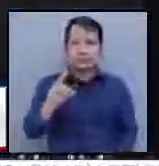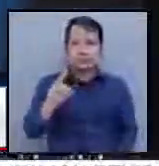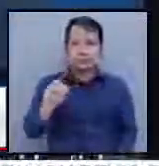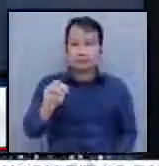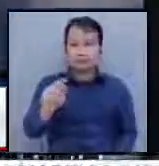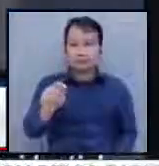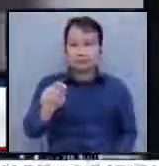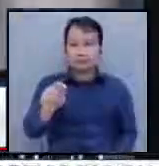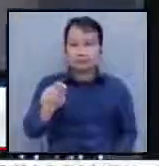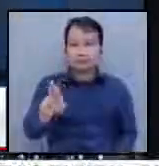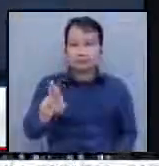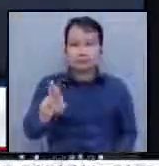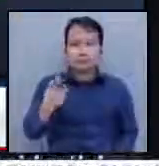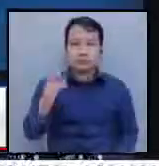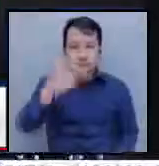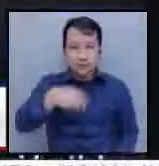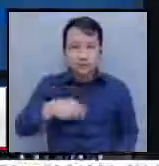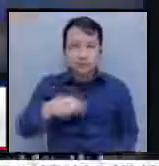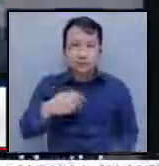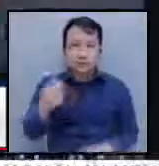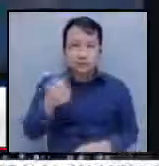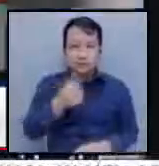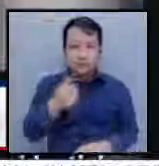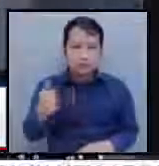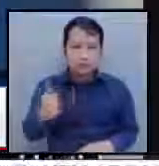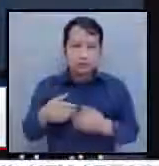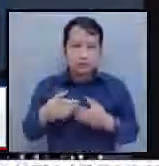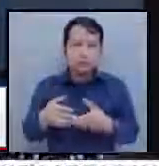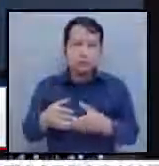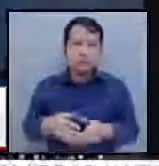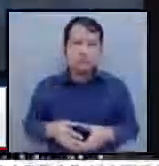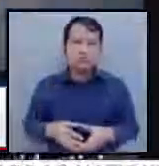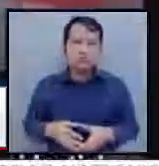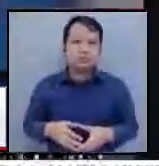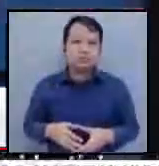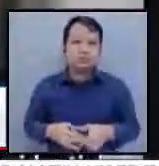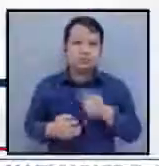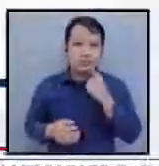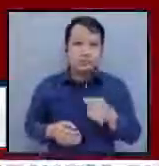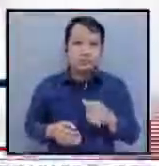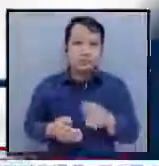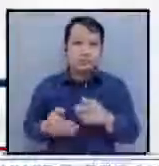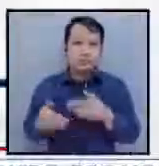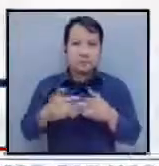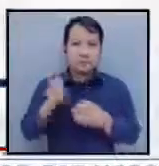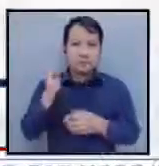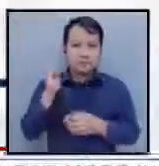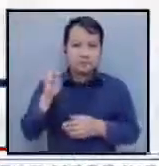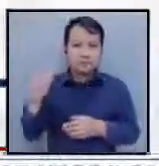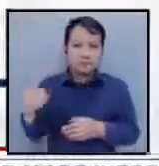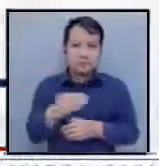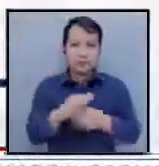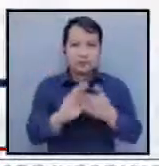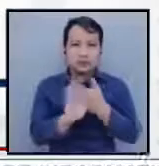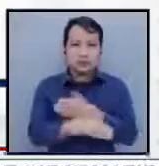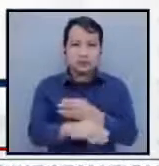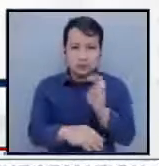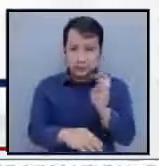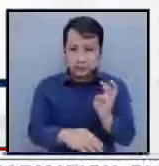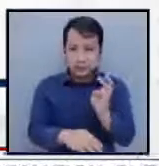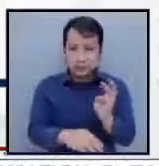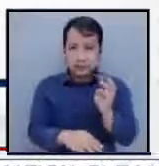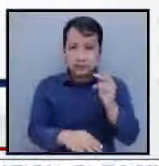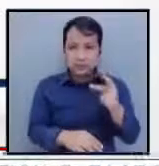ang iginanda ng naturang pampublikong transportasyon. Ang bilis ng takbo ng mga tren na ibalik na sa 60 kilometers per